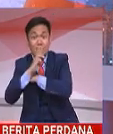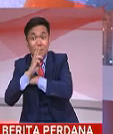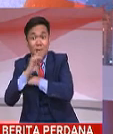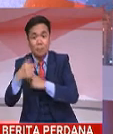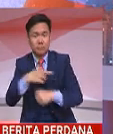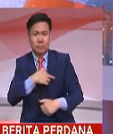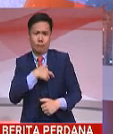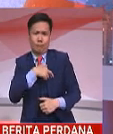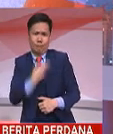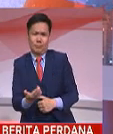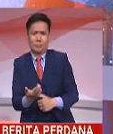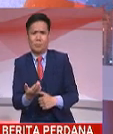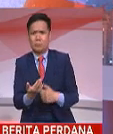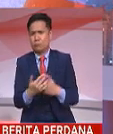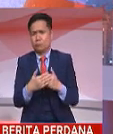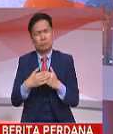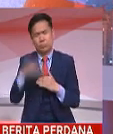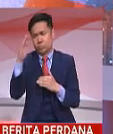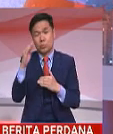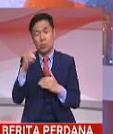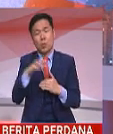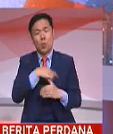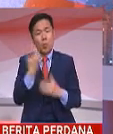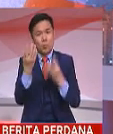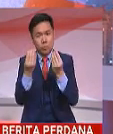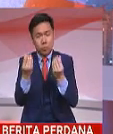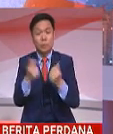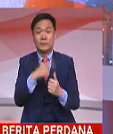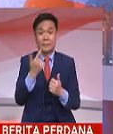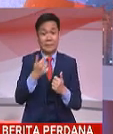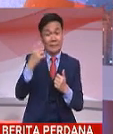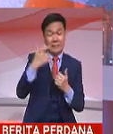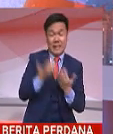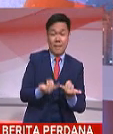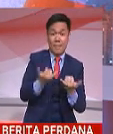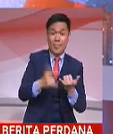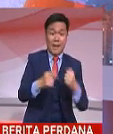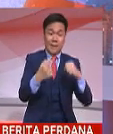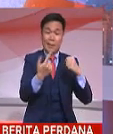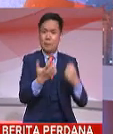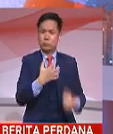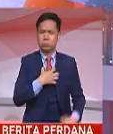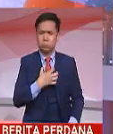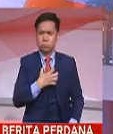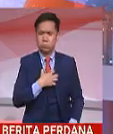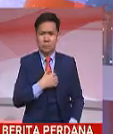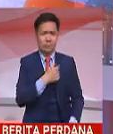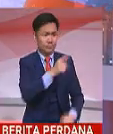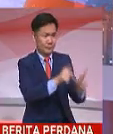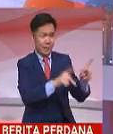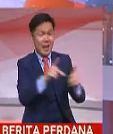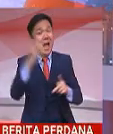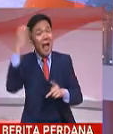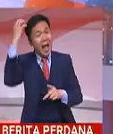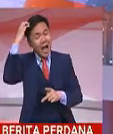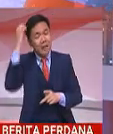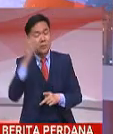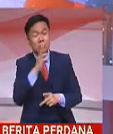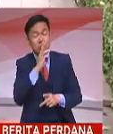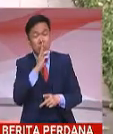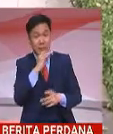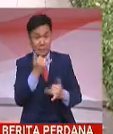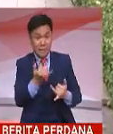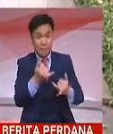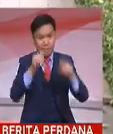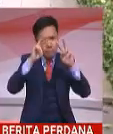RM200,000. Isu tersebut dibongkar Suruhanjaya Perkhidmatan Air Negara selepas aduan diterima daripada Air Selangor. Siasatan